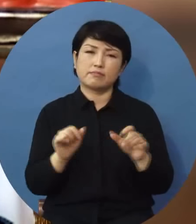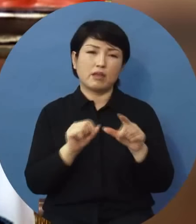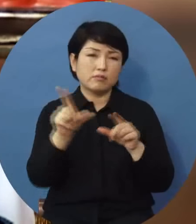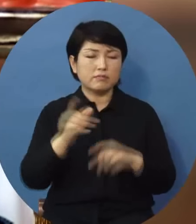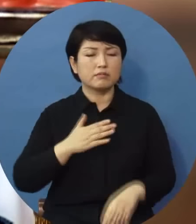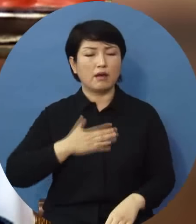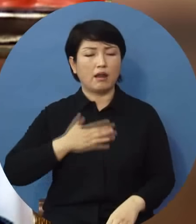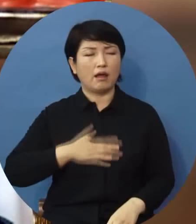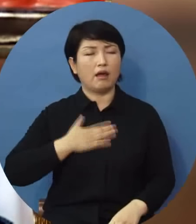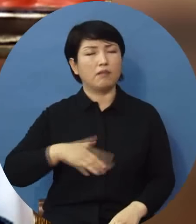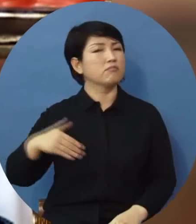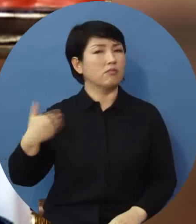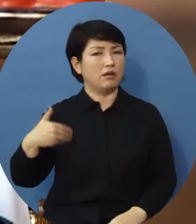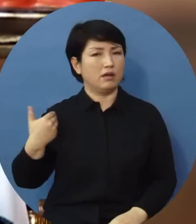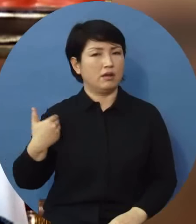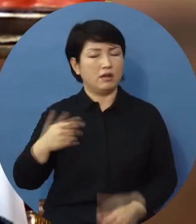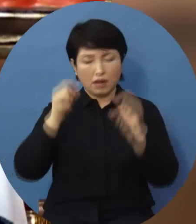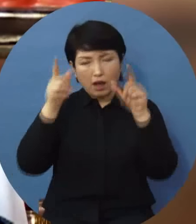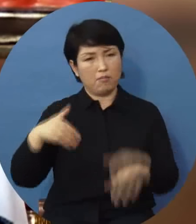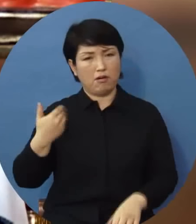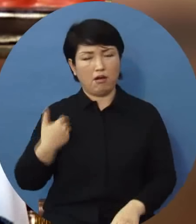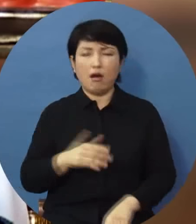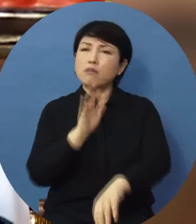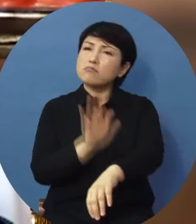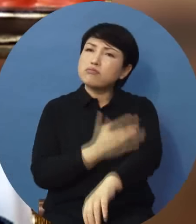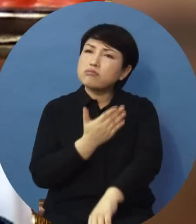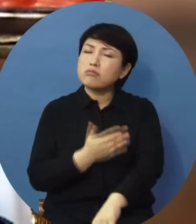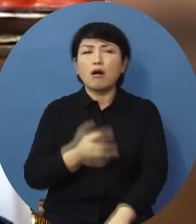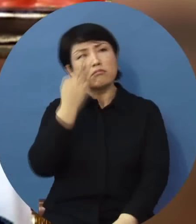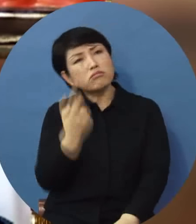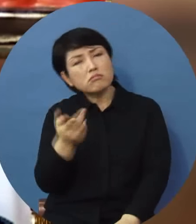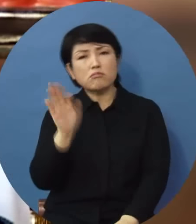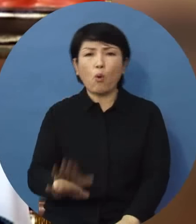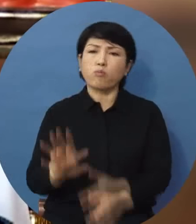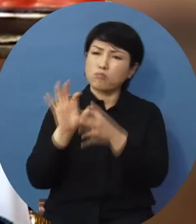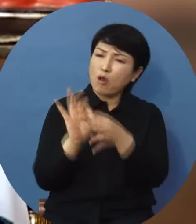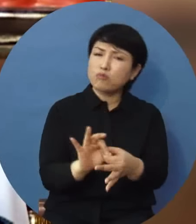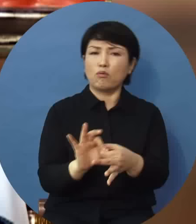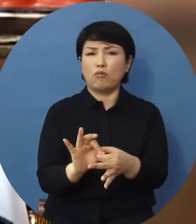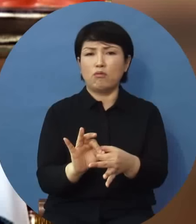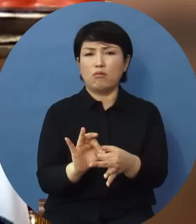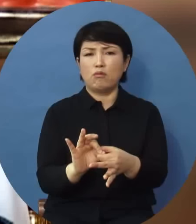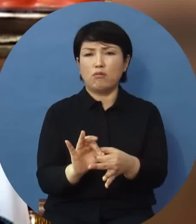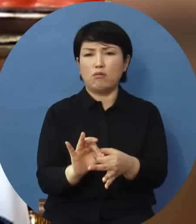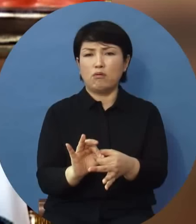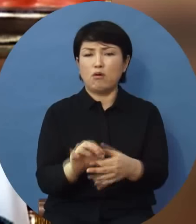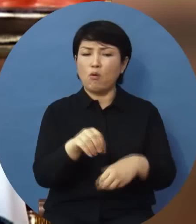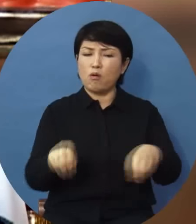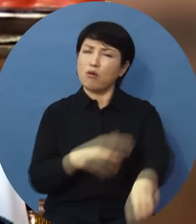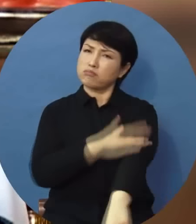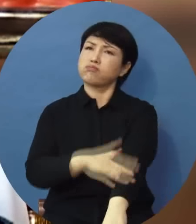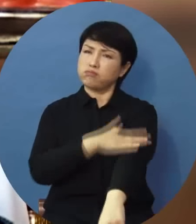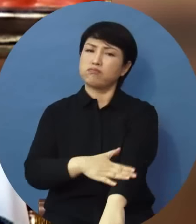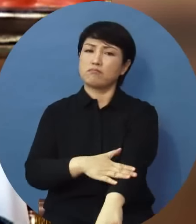없습니다. 틀려놓고도 틀린 줄을 모르고 계속하고, 잘못해놓고도 잘못한 줄 모르고